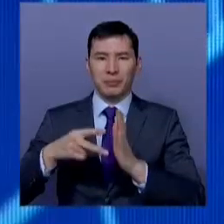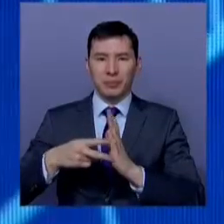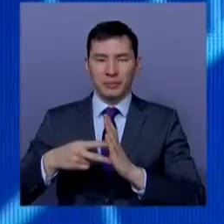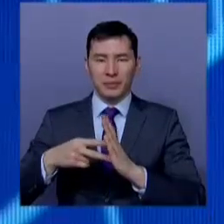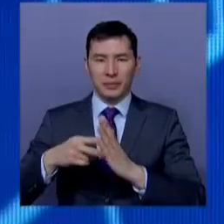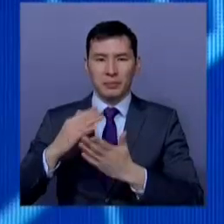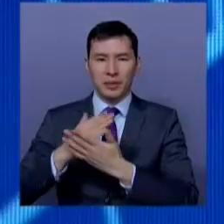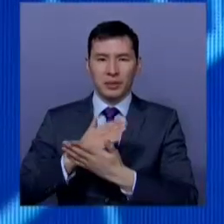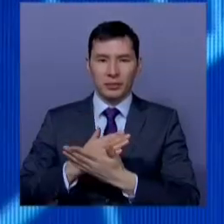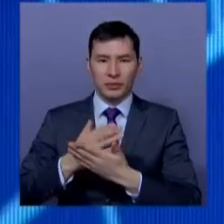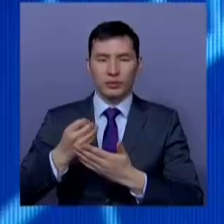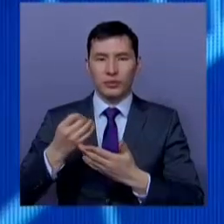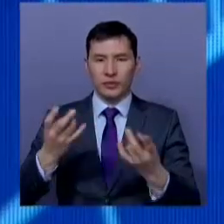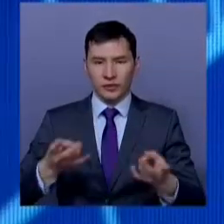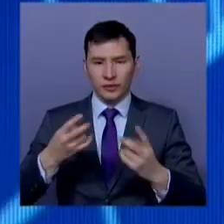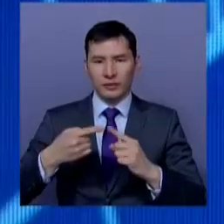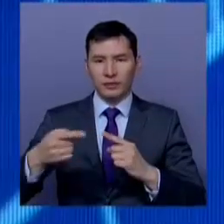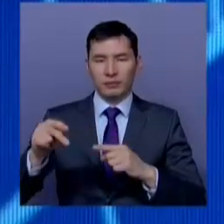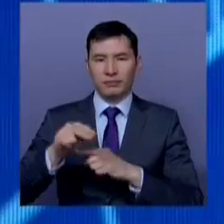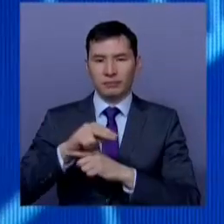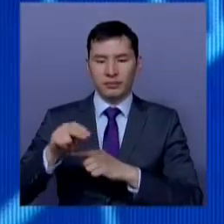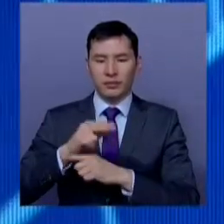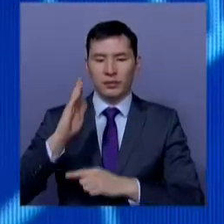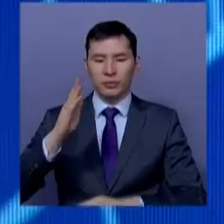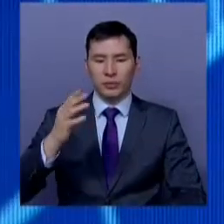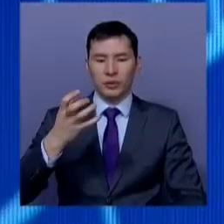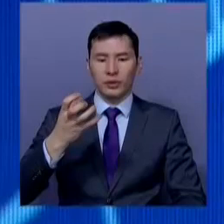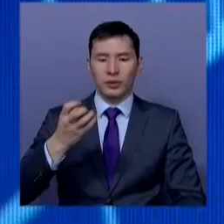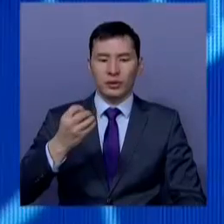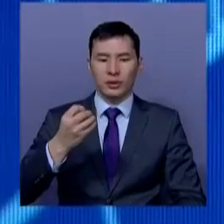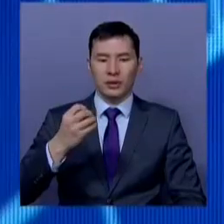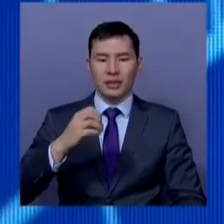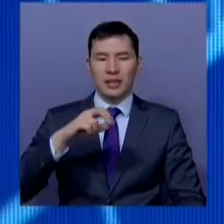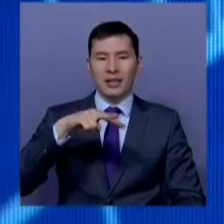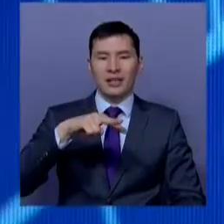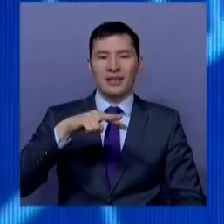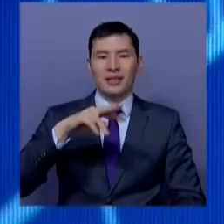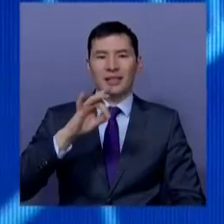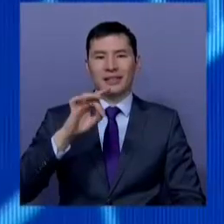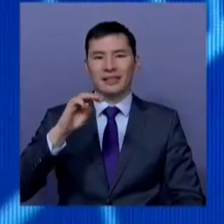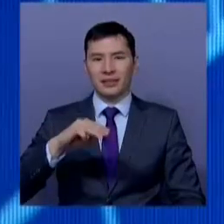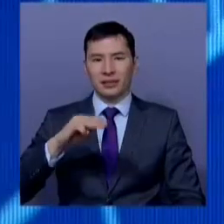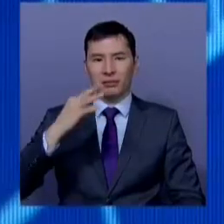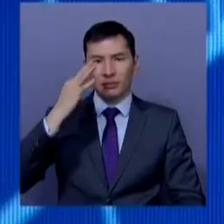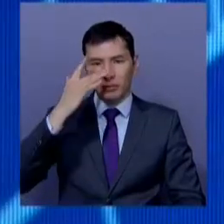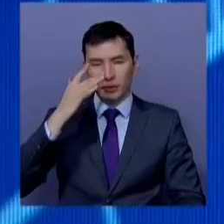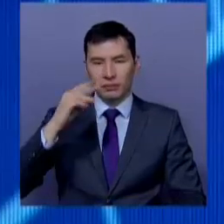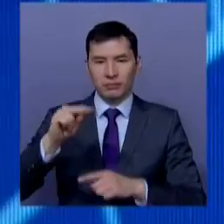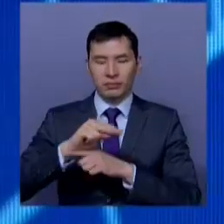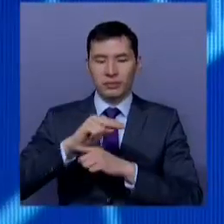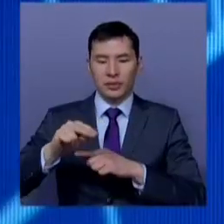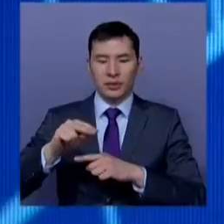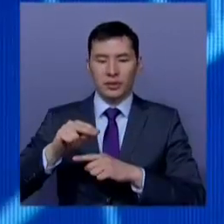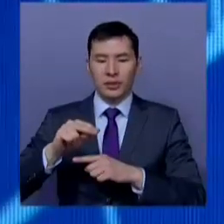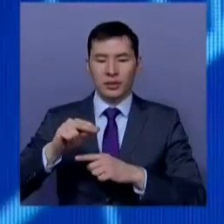жұмысы жүргізіліп жатыр, ары қарай жүретін болады. Сол Төлеби көшесінің бойынан тағы да ЛРТ соғу мәселесі де қолға алынған. Қазір сол жердегі